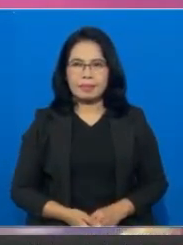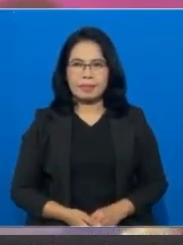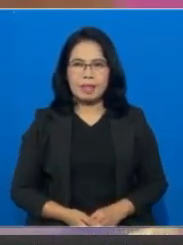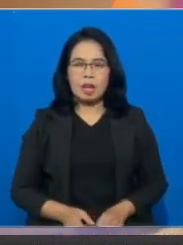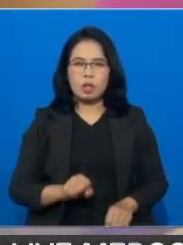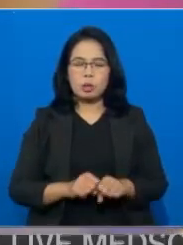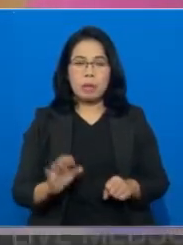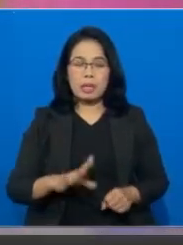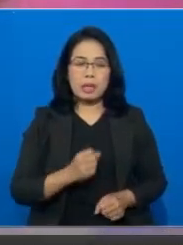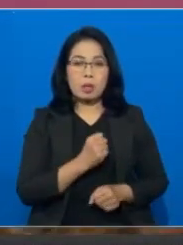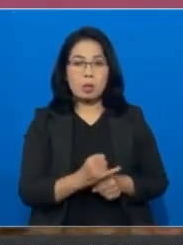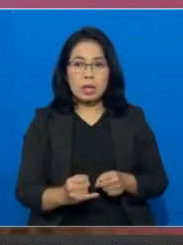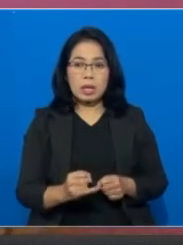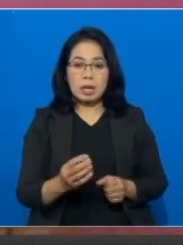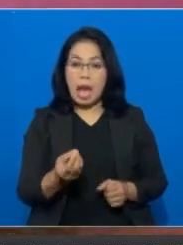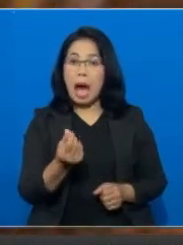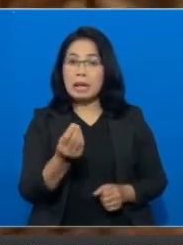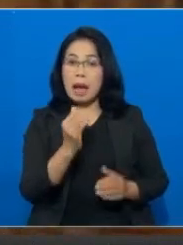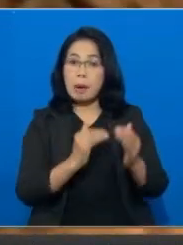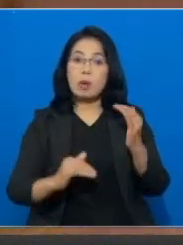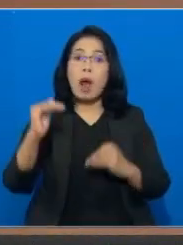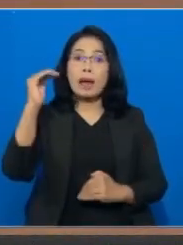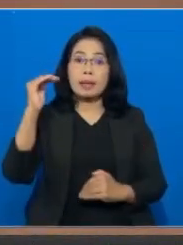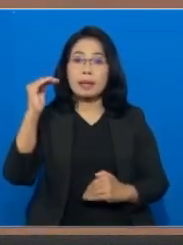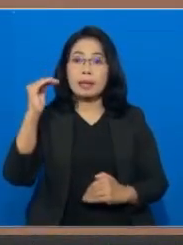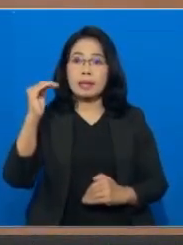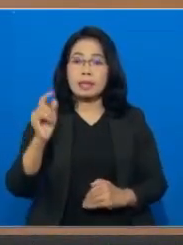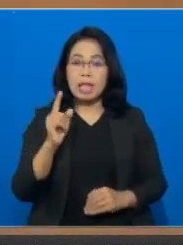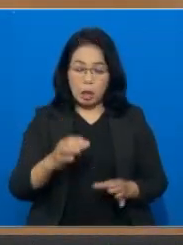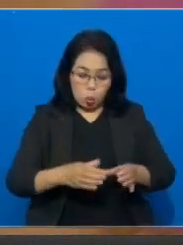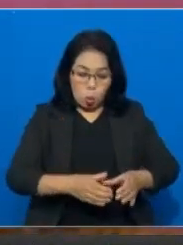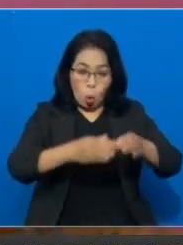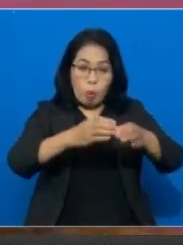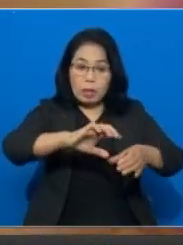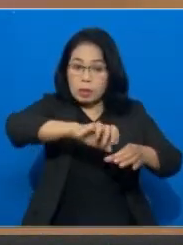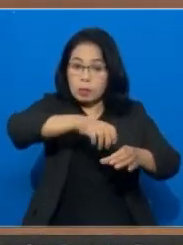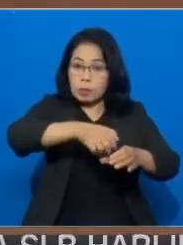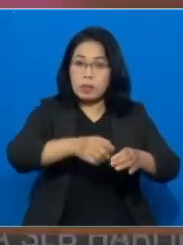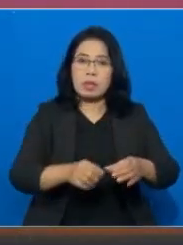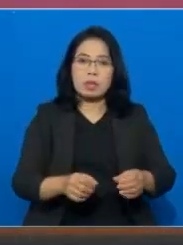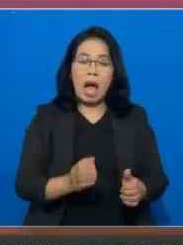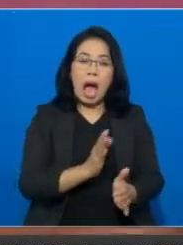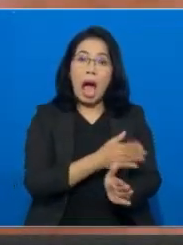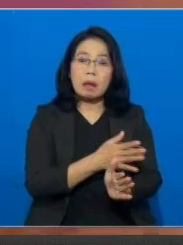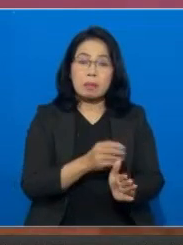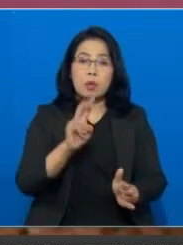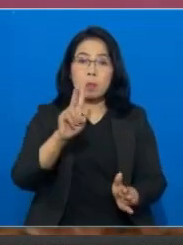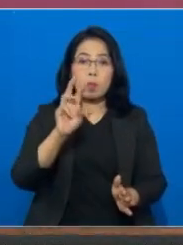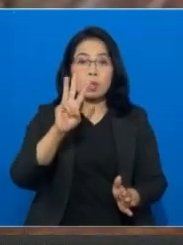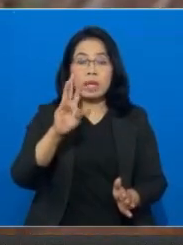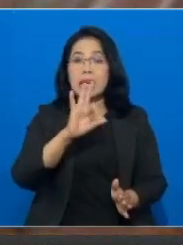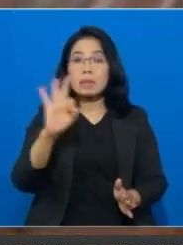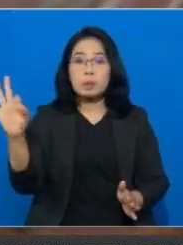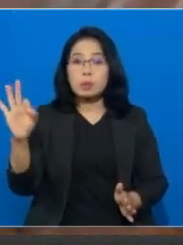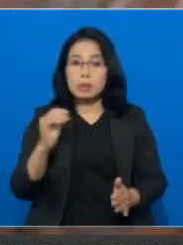kerugian, salah satunya adalah menaikkan harga jual. Satu toples bawang goreng yang sebelumnya dijual Rp23.000, kini dinaikkan